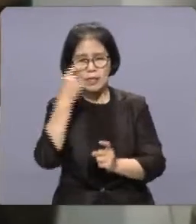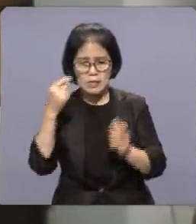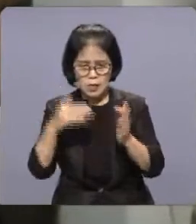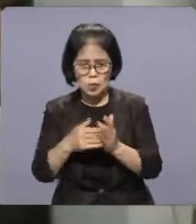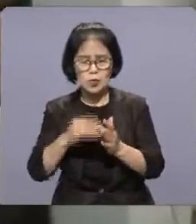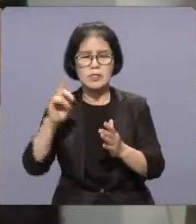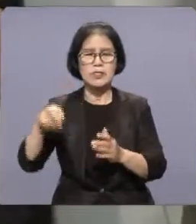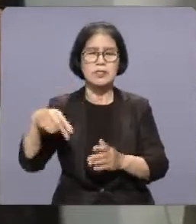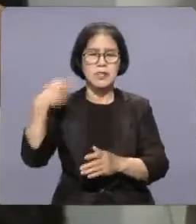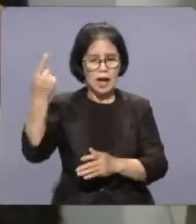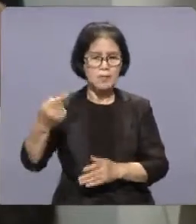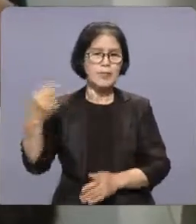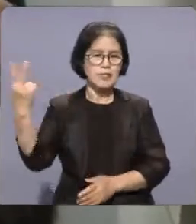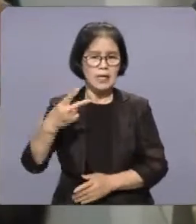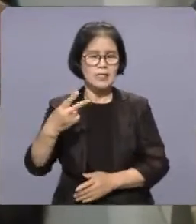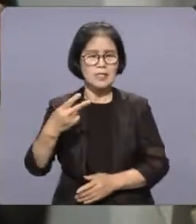확인하고